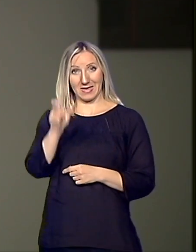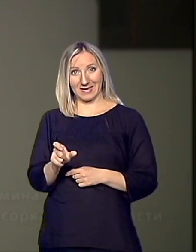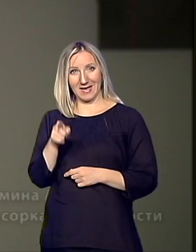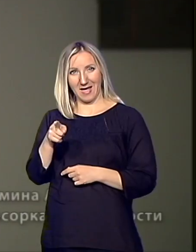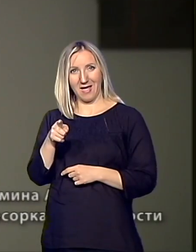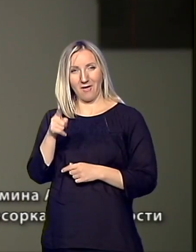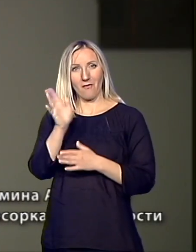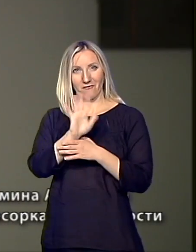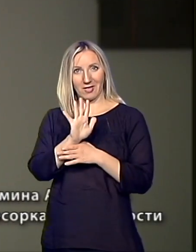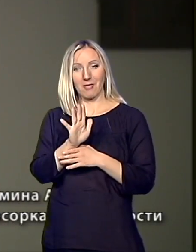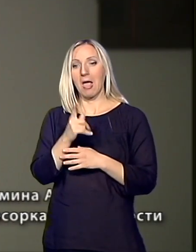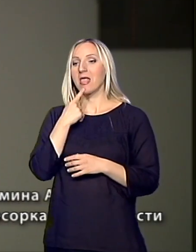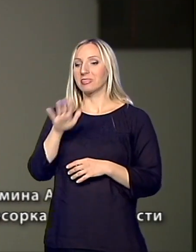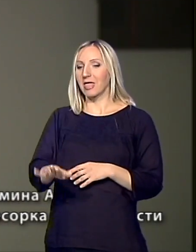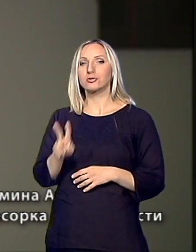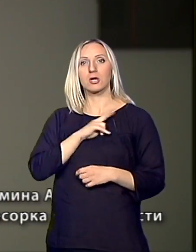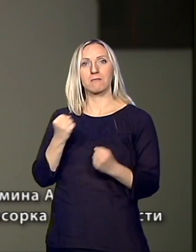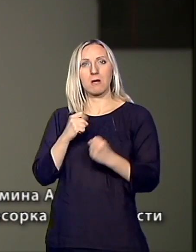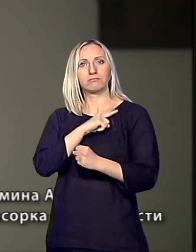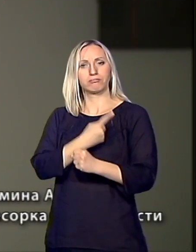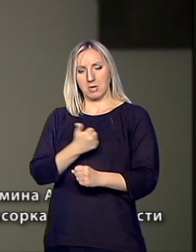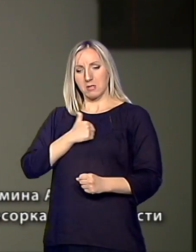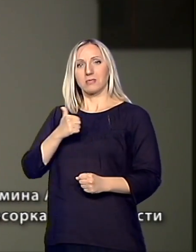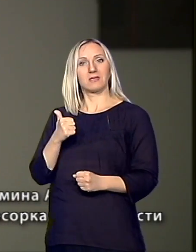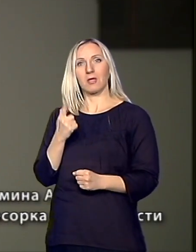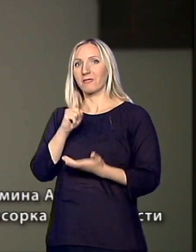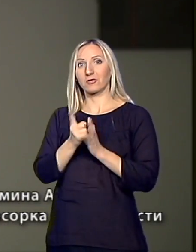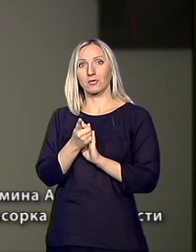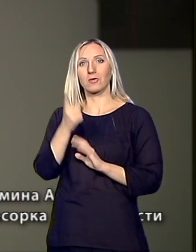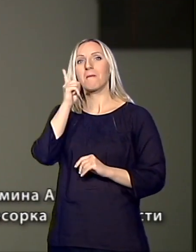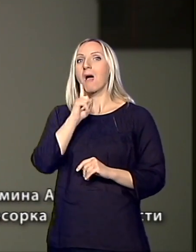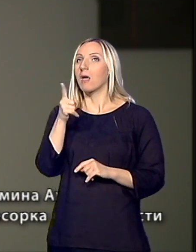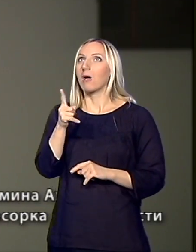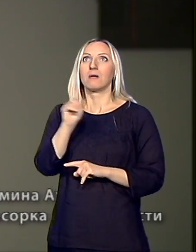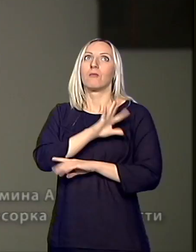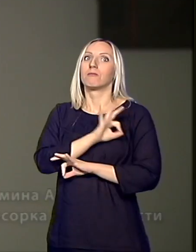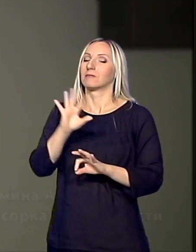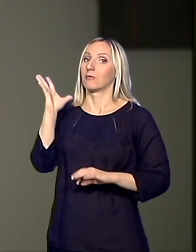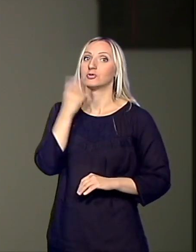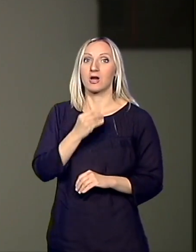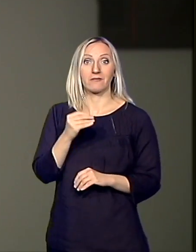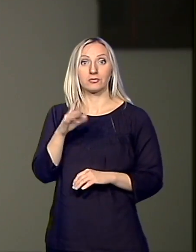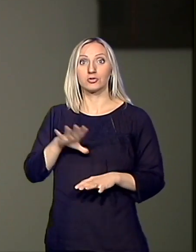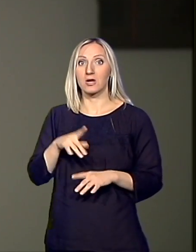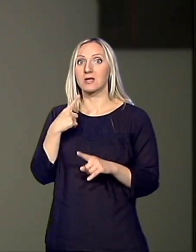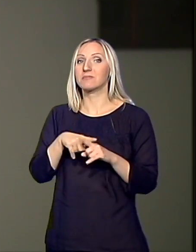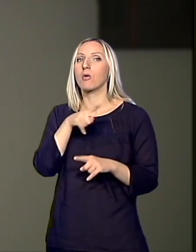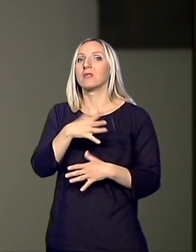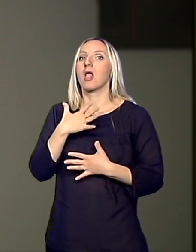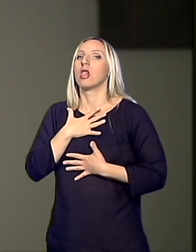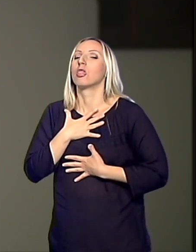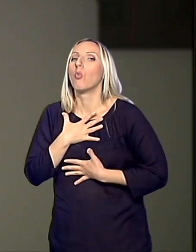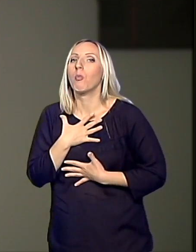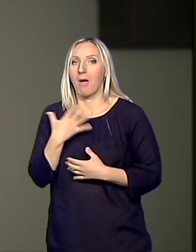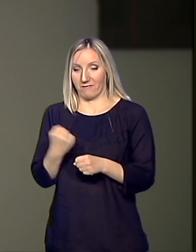identitet od prvog trenutka. Ona je zaista jedna očaravajuća žena zbog svoje delatne ljubavi. A ta delatna ljubav u